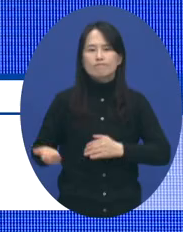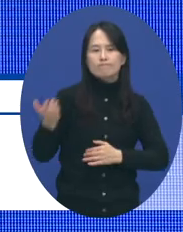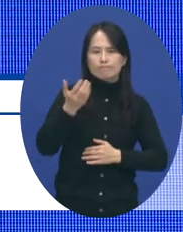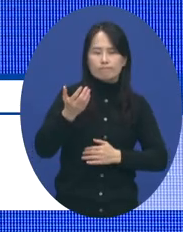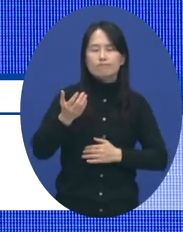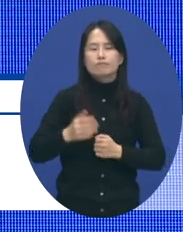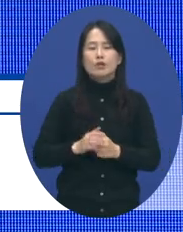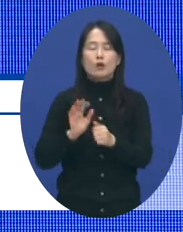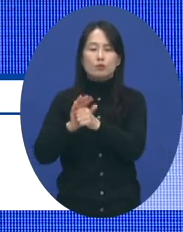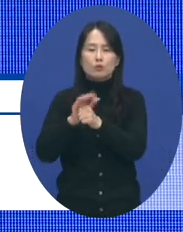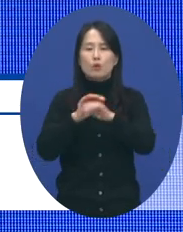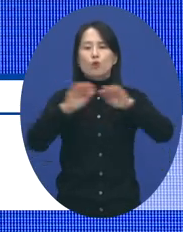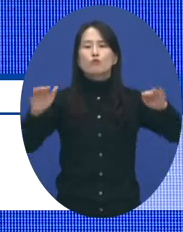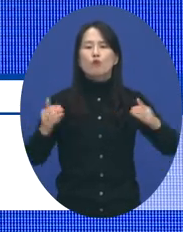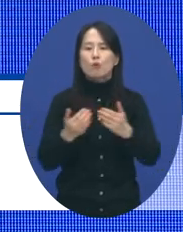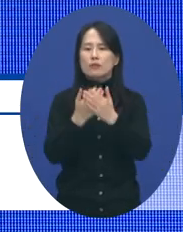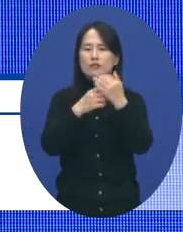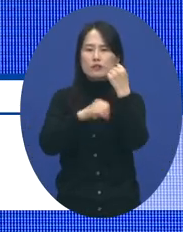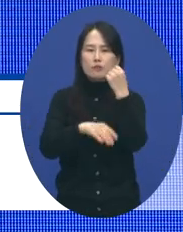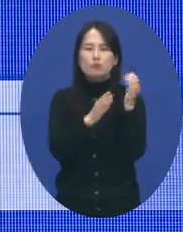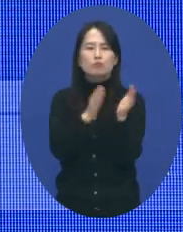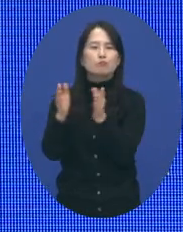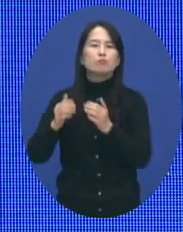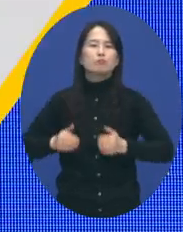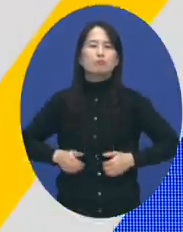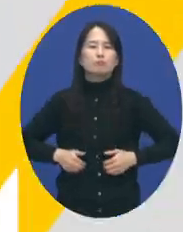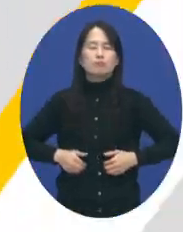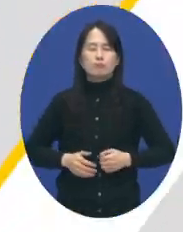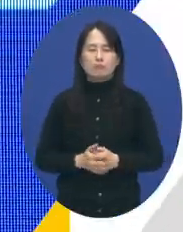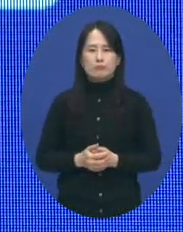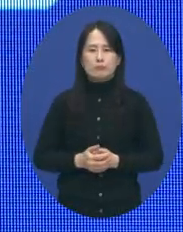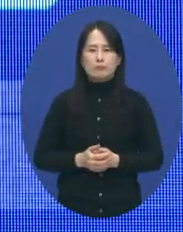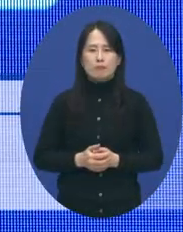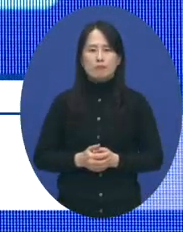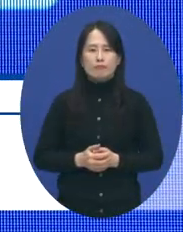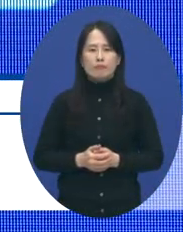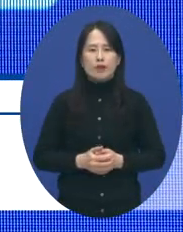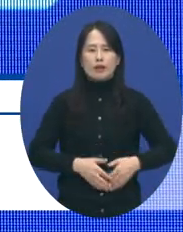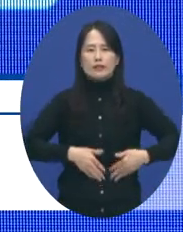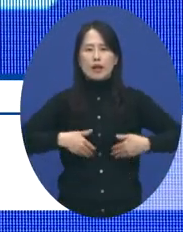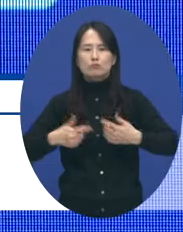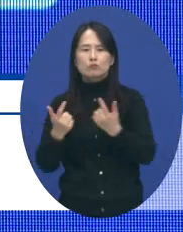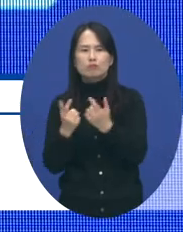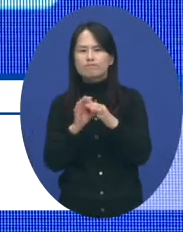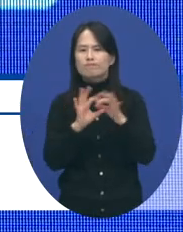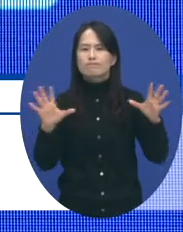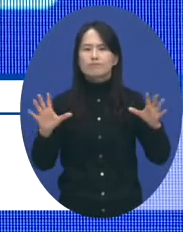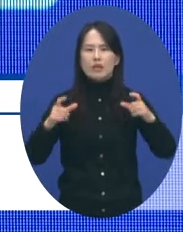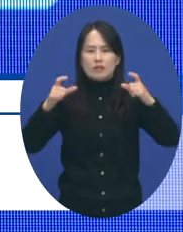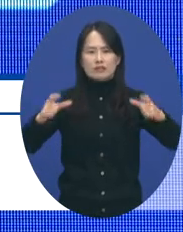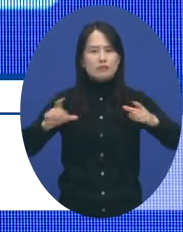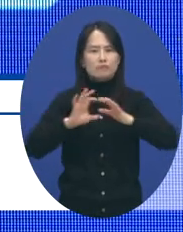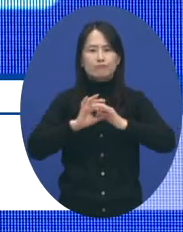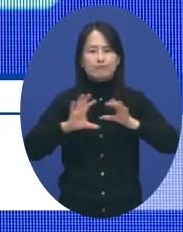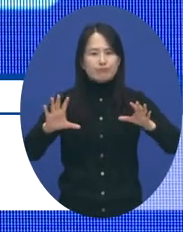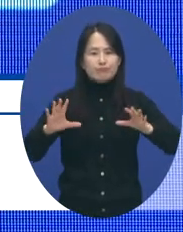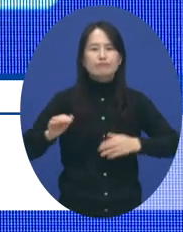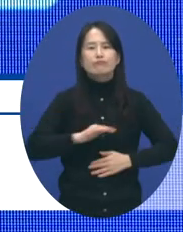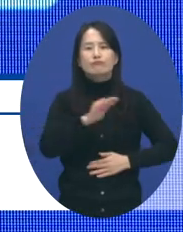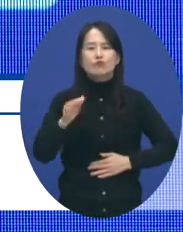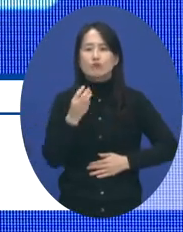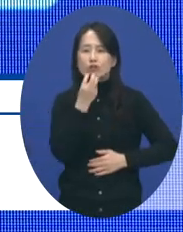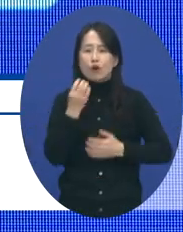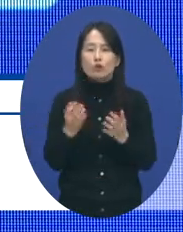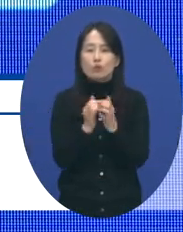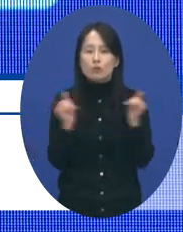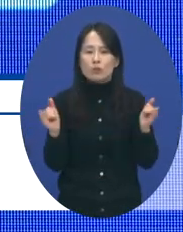동력과 군영 발전의 기틀을 마련해야 합니다 남부 북부를 떠나서 그 지역이 어느 지역이든